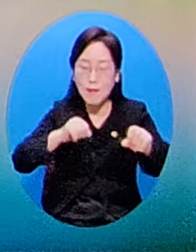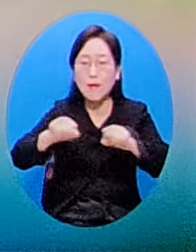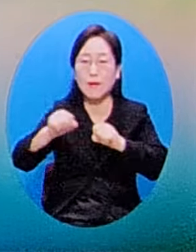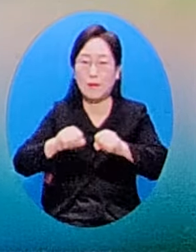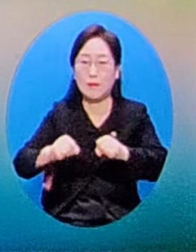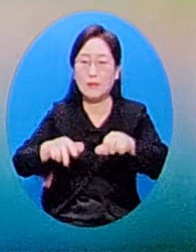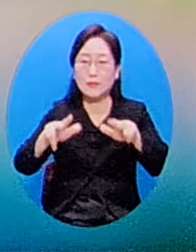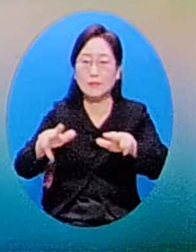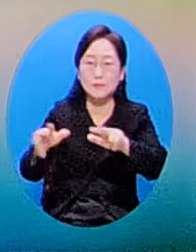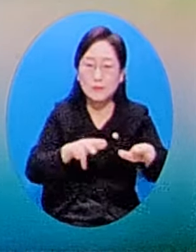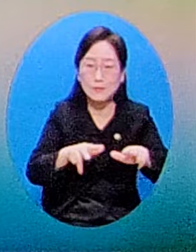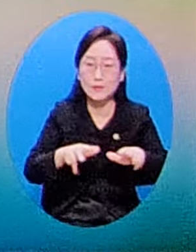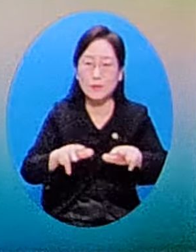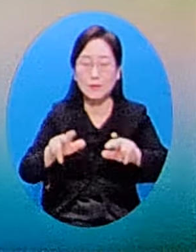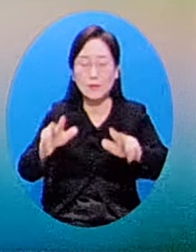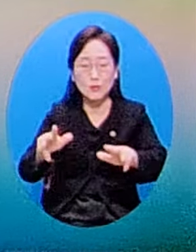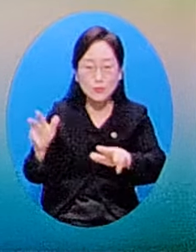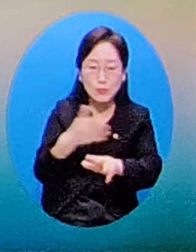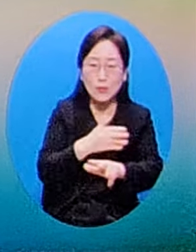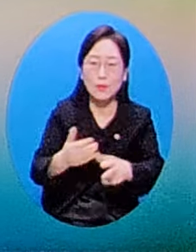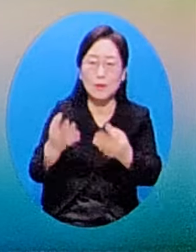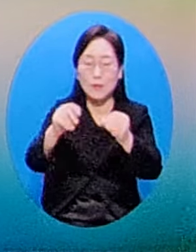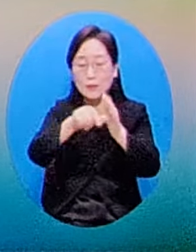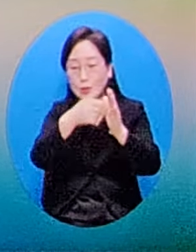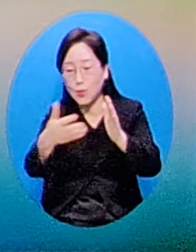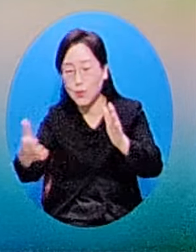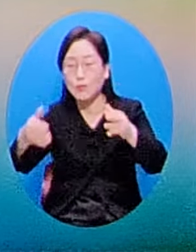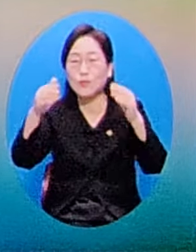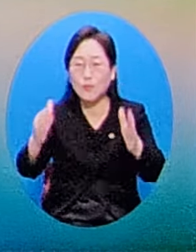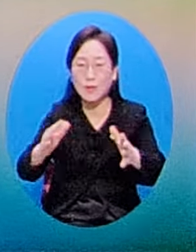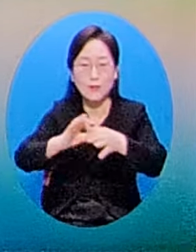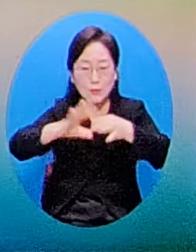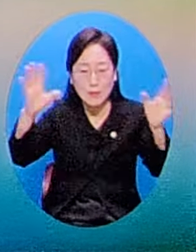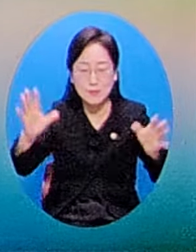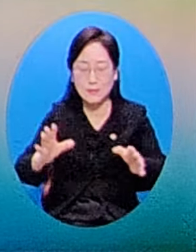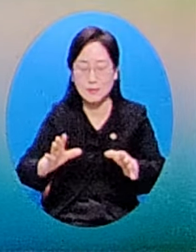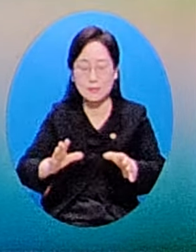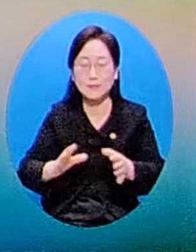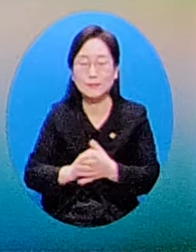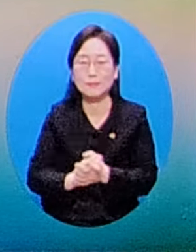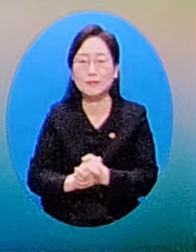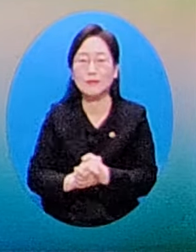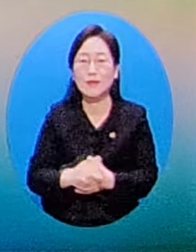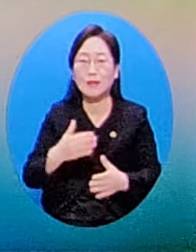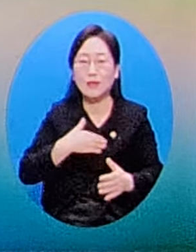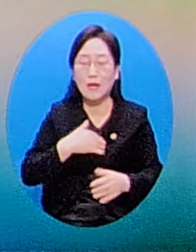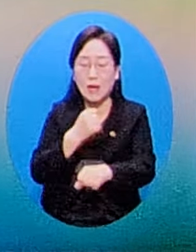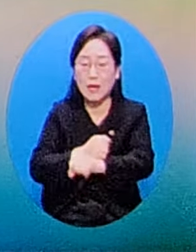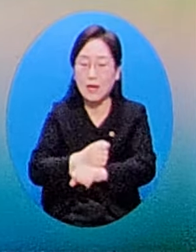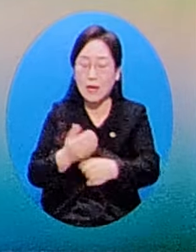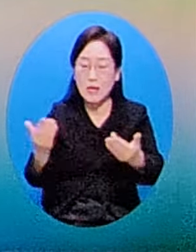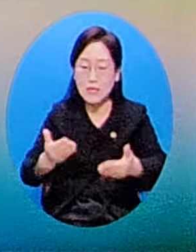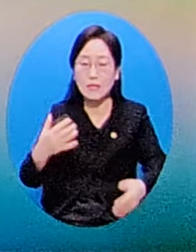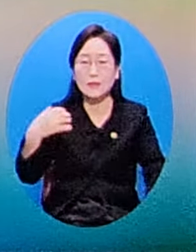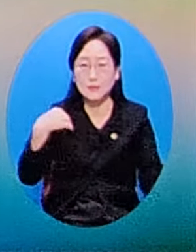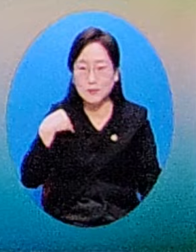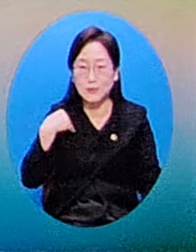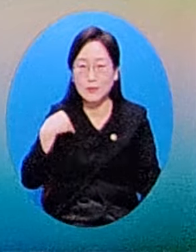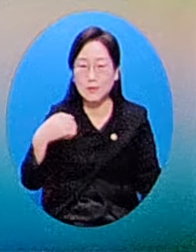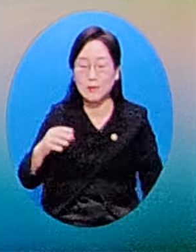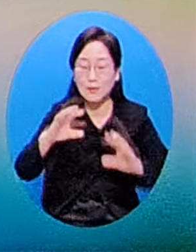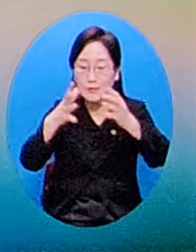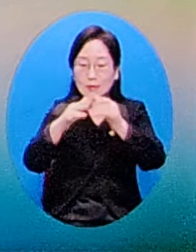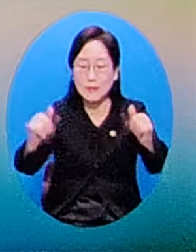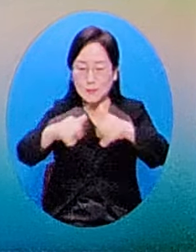지금 당장이든지 아니면 지금부터 수많은 세월이 지나가든지 간에 시간은 전혀 고려하지 말자. 내가 해야 할 의무와 우리